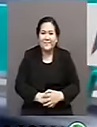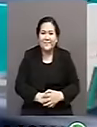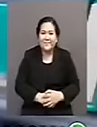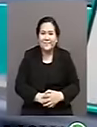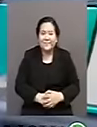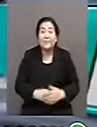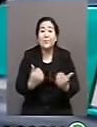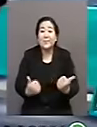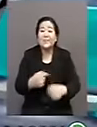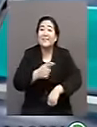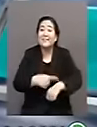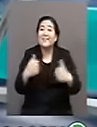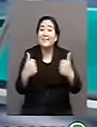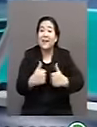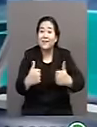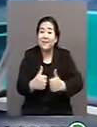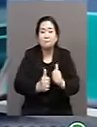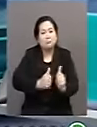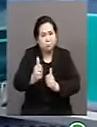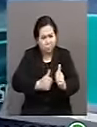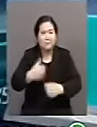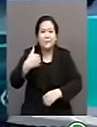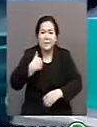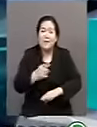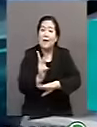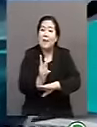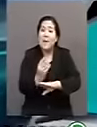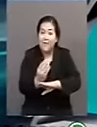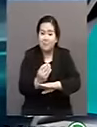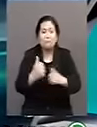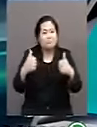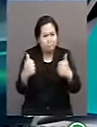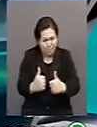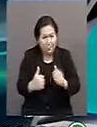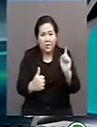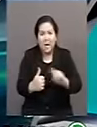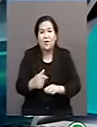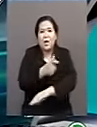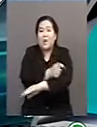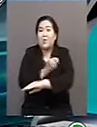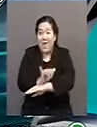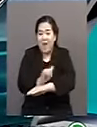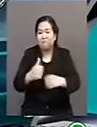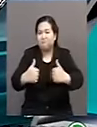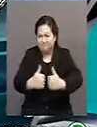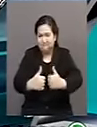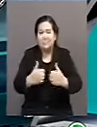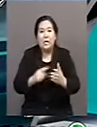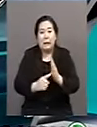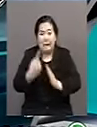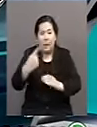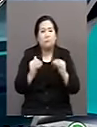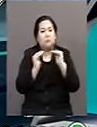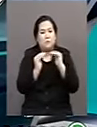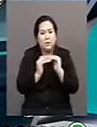ส่วนการแข่งขันวันนี้ครับช่องนาว 26จะถ่ายทอดสดคู่ระหว่างกำแพงเพชร FCเปิดบ้านรับการเป็นเย็นของอยุธยารอร์ซึ่งนัดแรกนี้เสมอกันไป 2